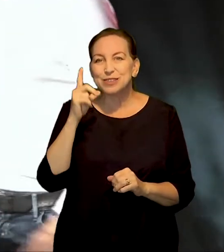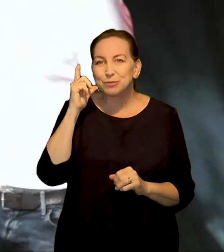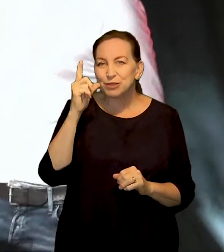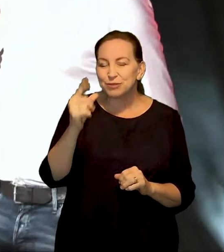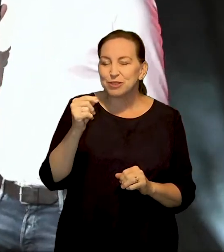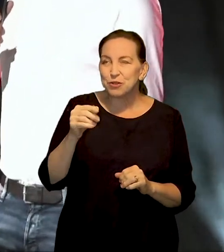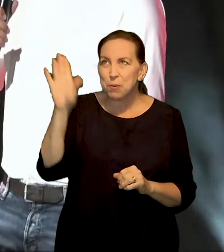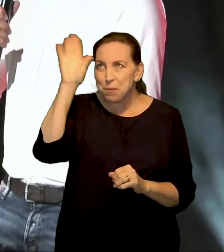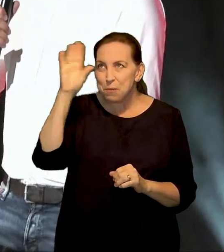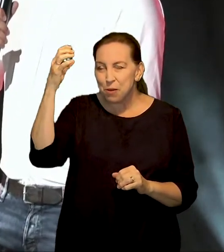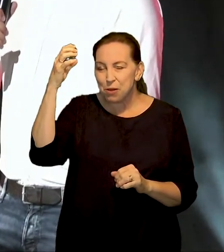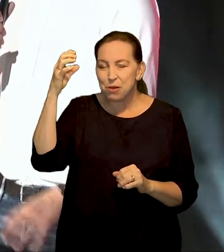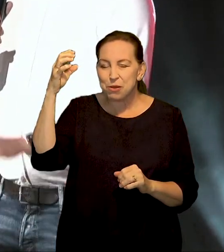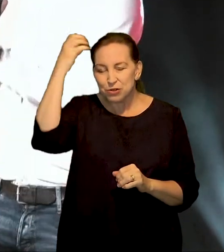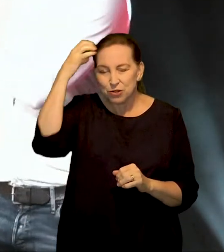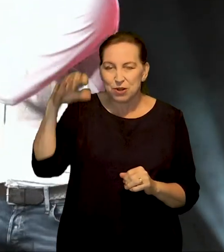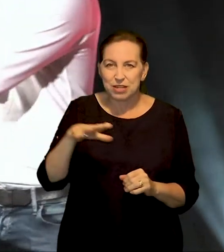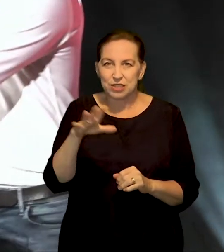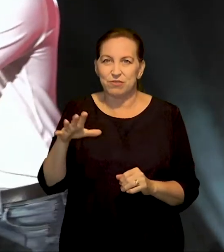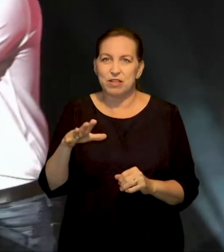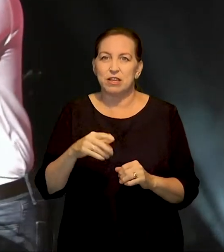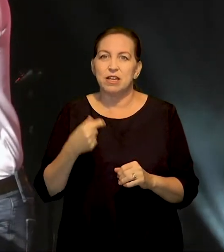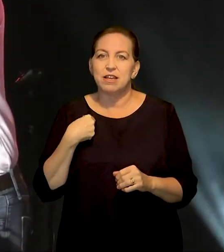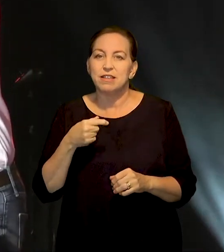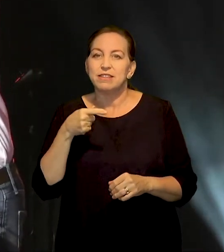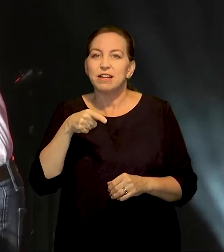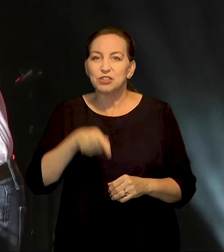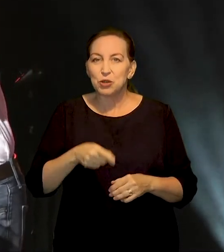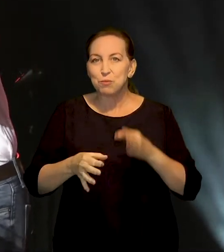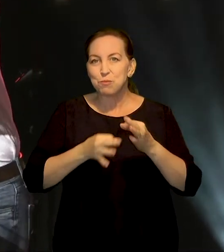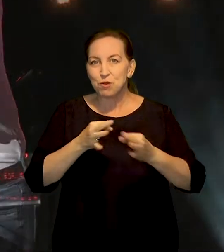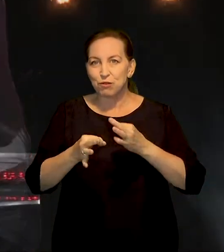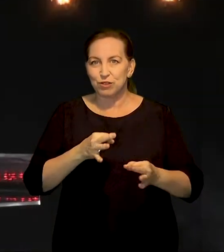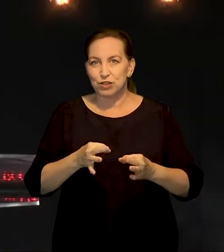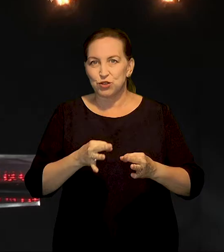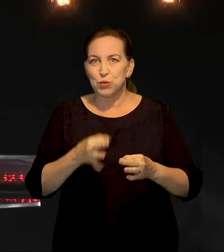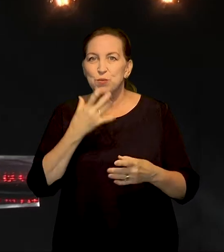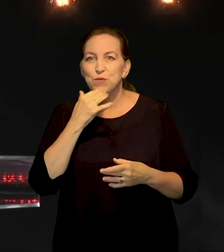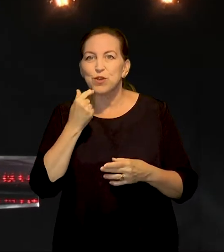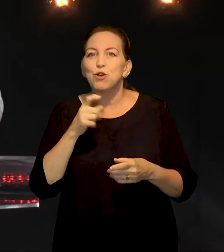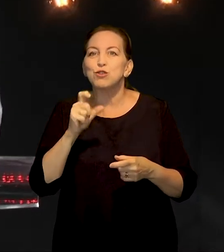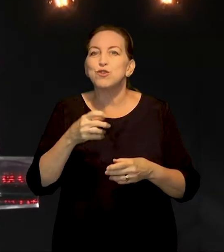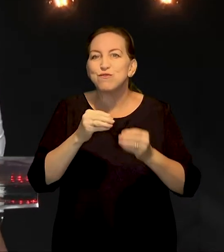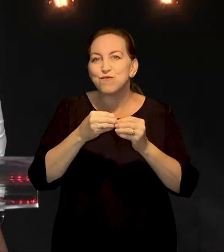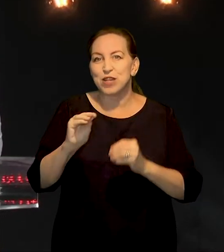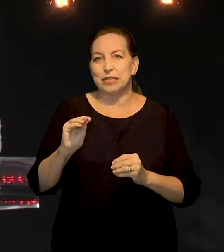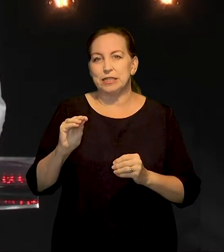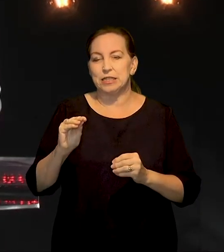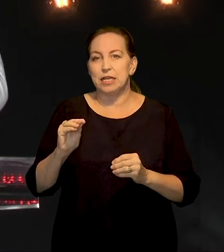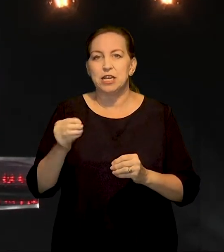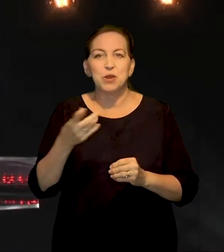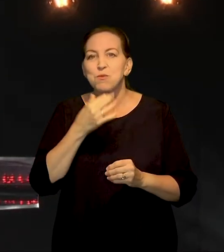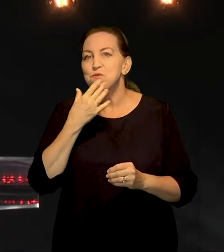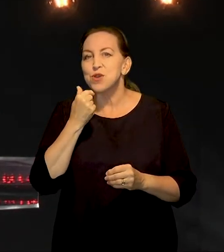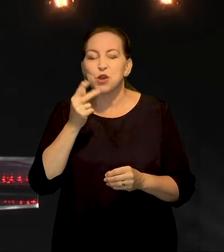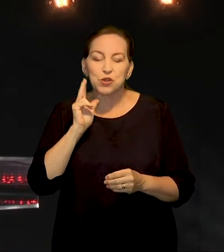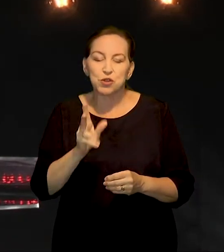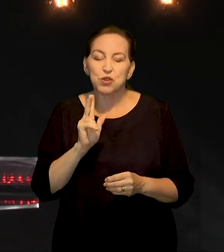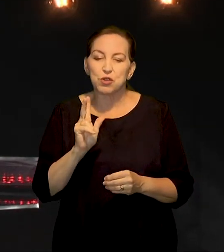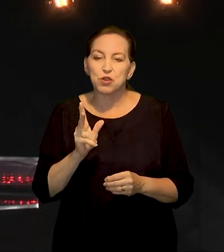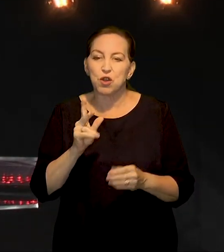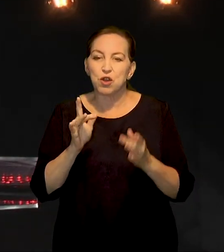z jakichś organizacji, że dopłacali do tego, że on zatrudnił takich ludzi. Na pewno tak nie było, na 10 000%. I to